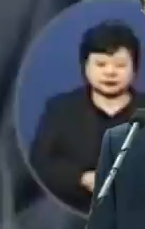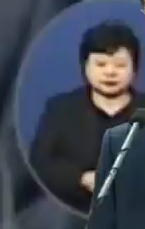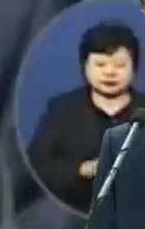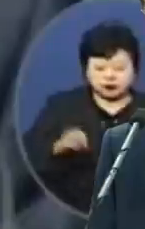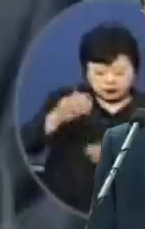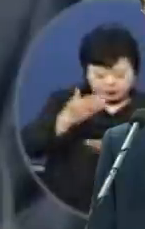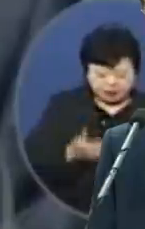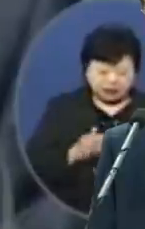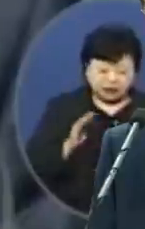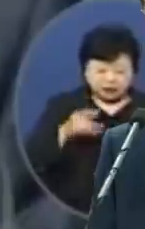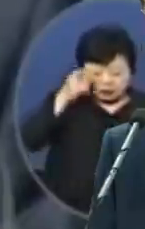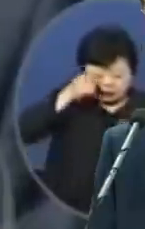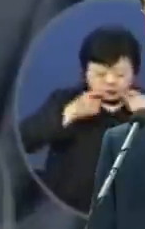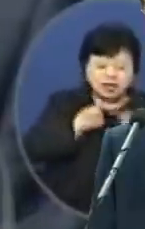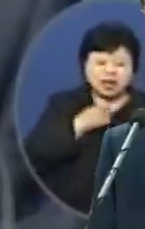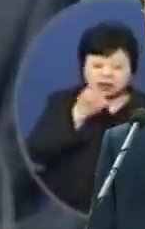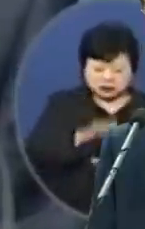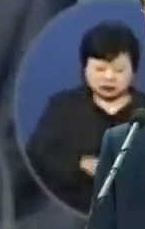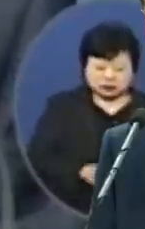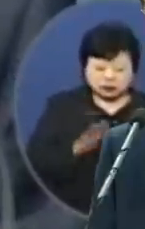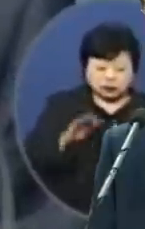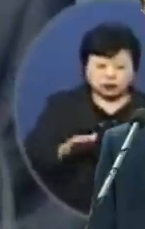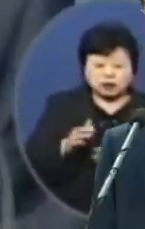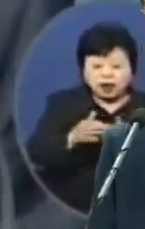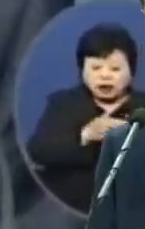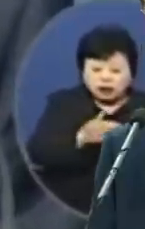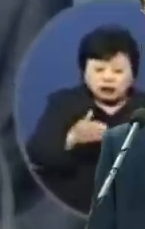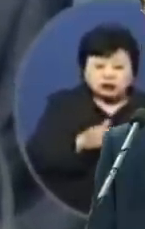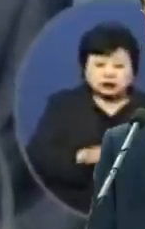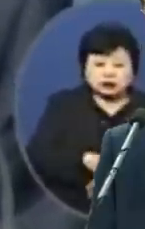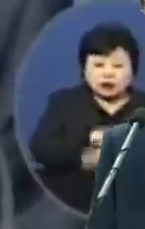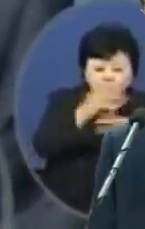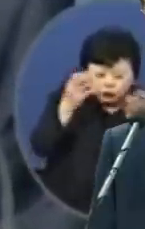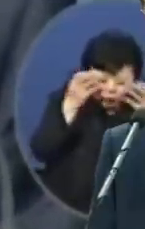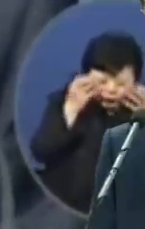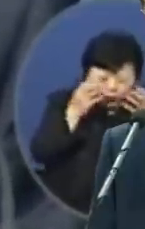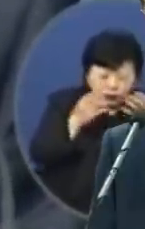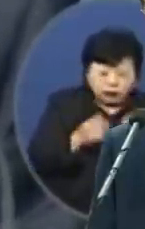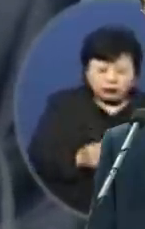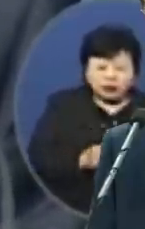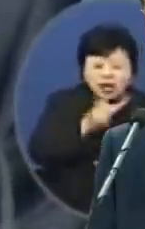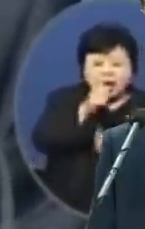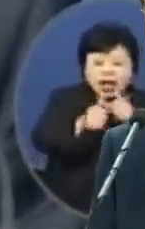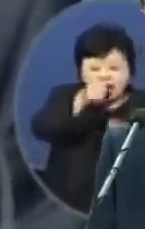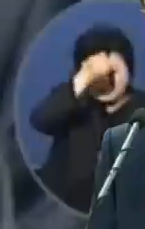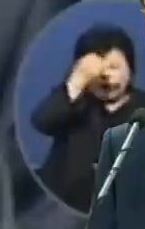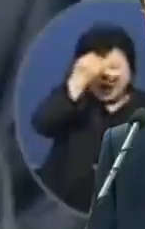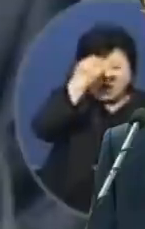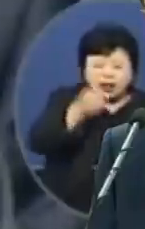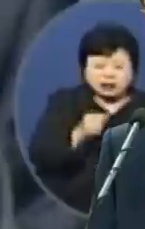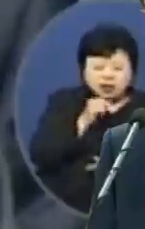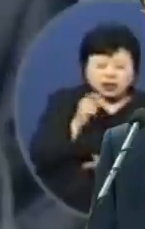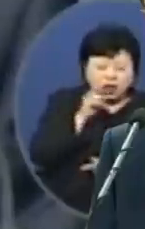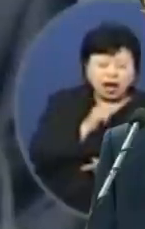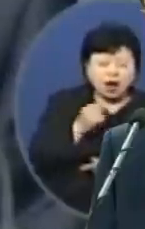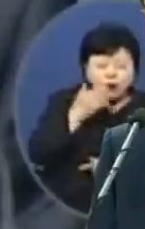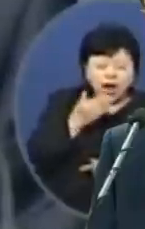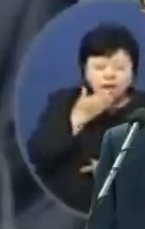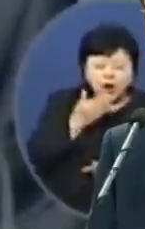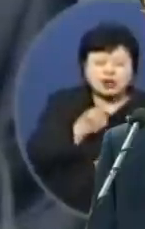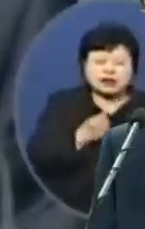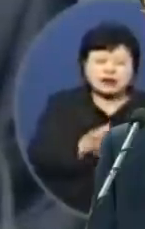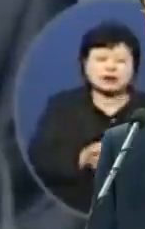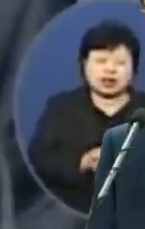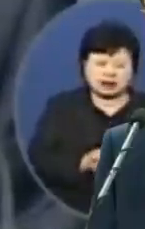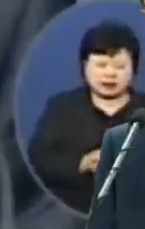버림을 당하는 슬픔을 겪었습니다. 여러분 오늘 우리가 겪는 이 모든 고통은 우리의 조상 아담과 하와가 만들어놓은